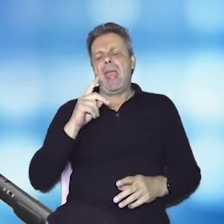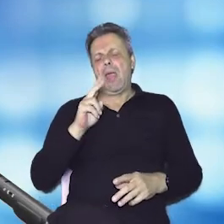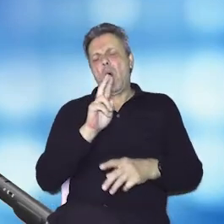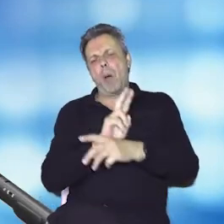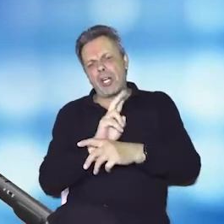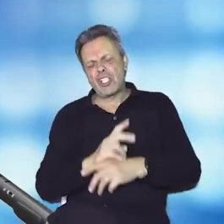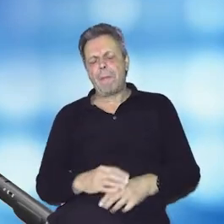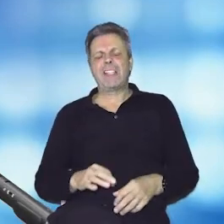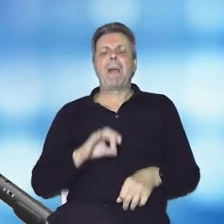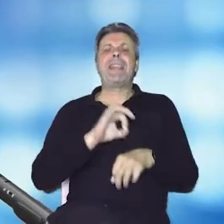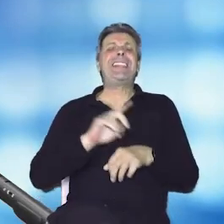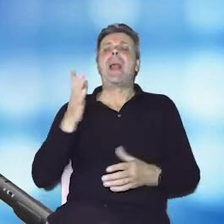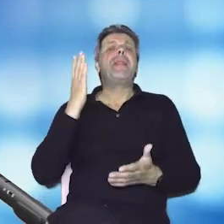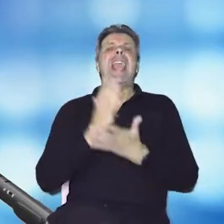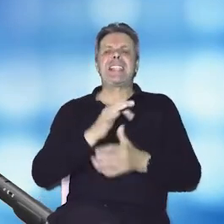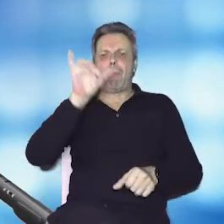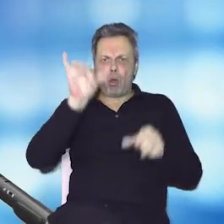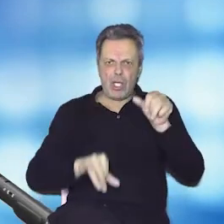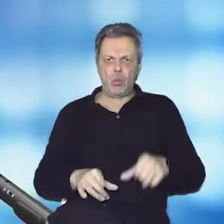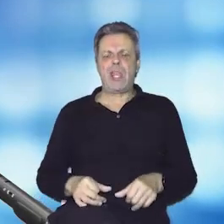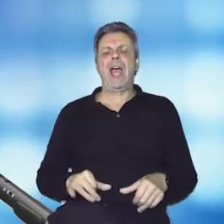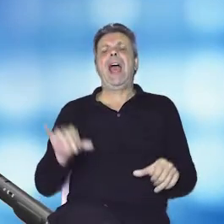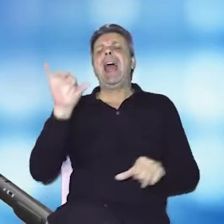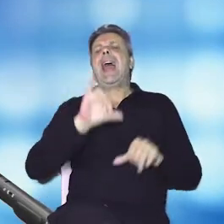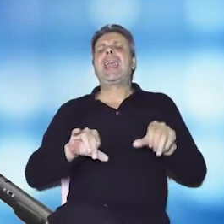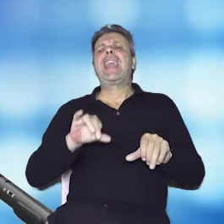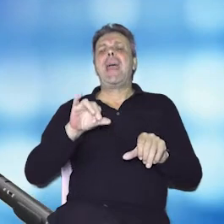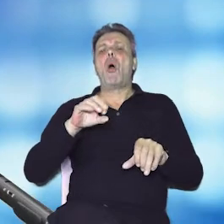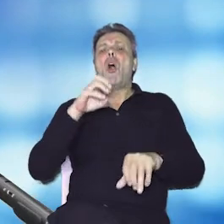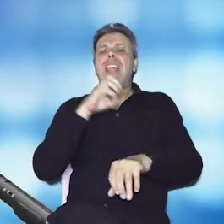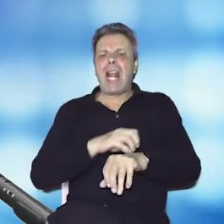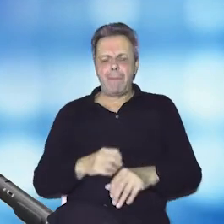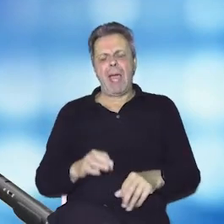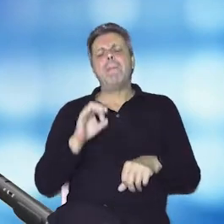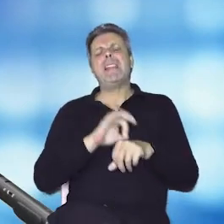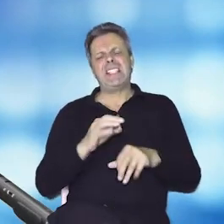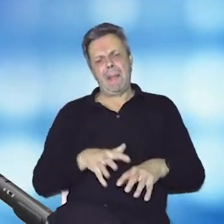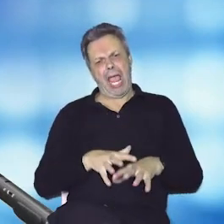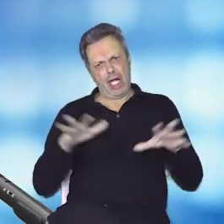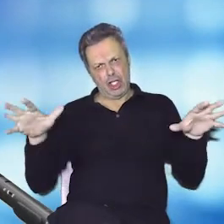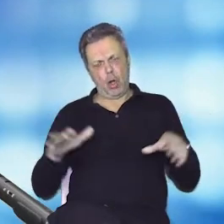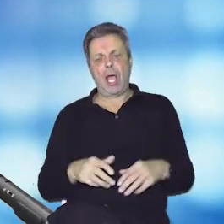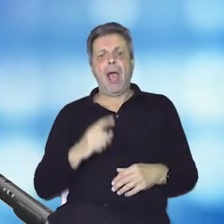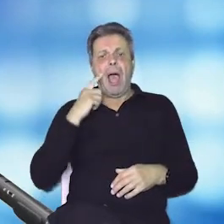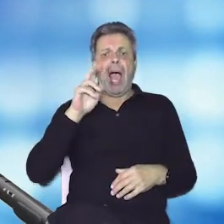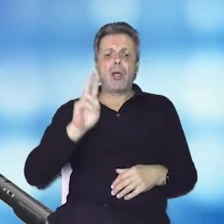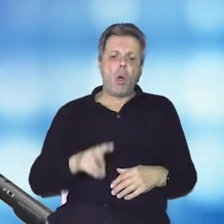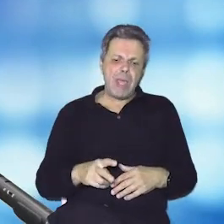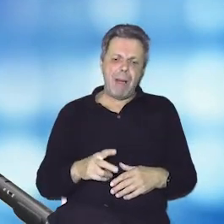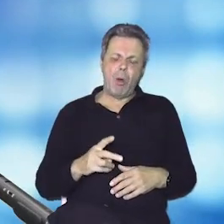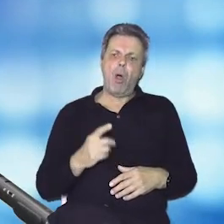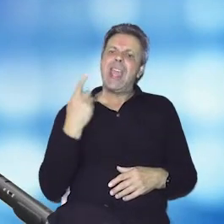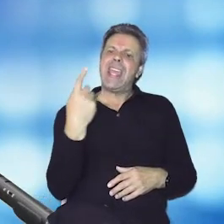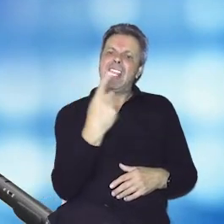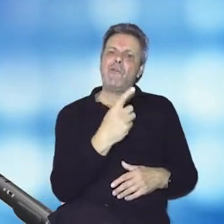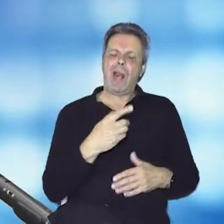samo kirurgija, medicina nije samo kemoterapija i zračenje. Medicina je puno šira. Dakle, ako imamo holistički